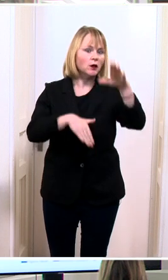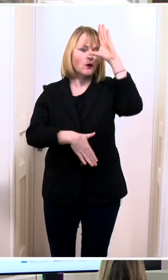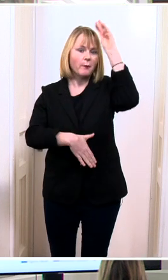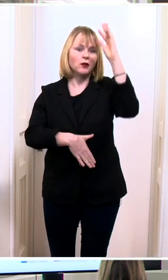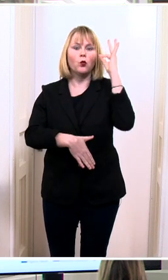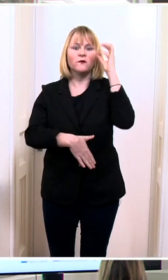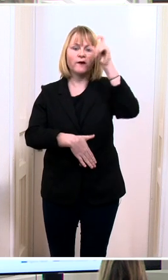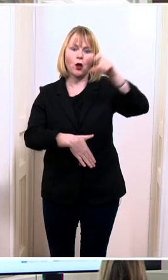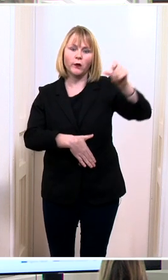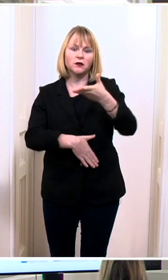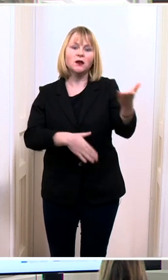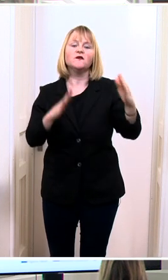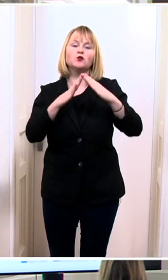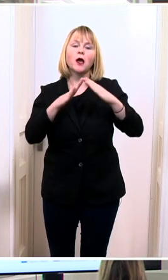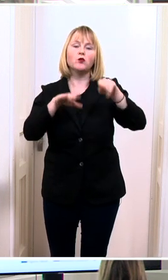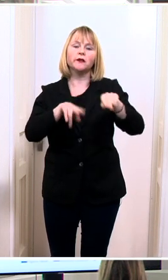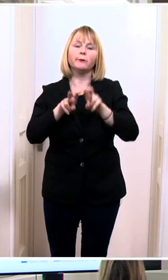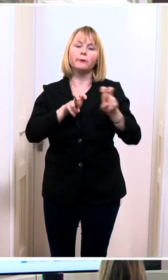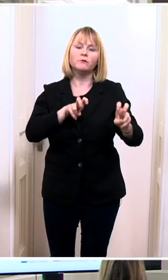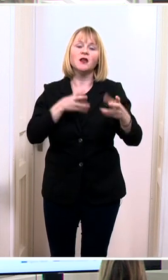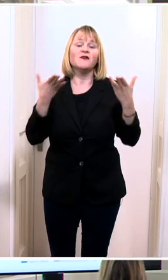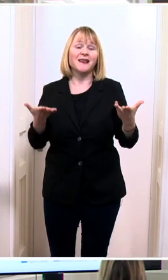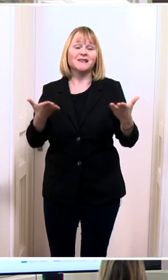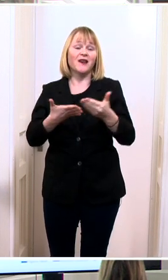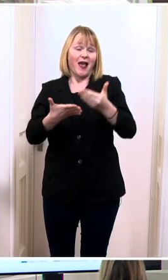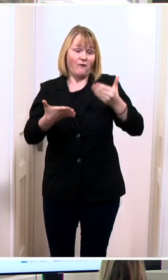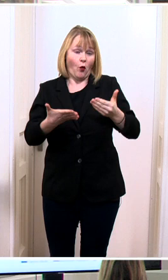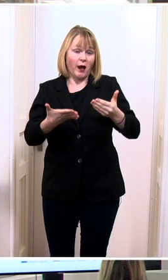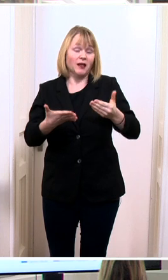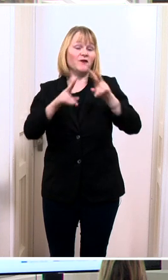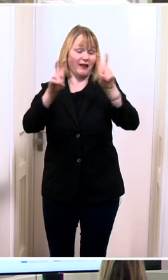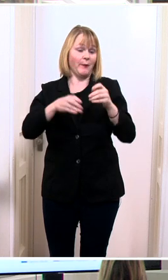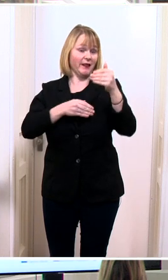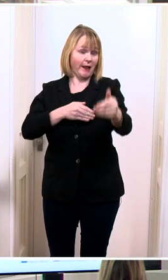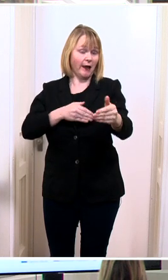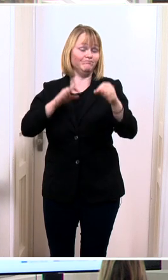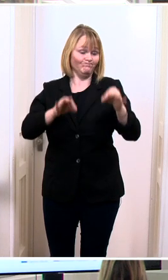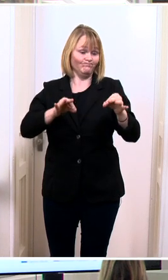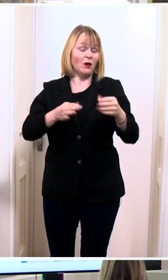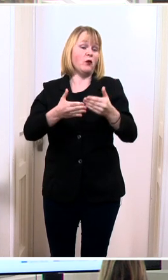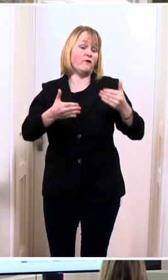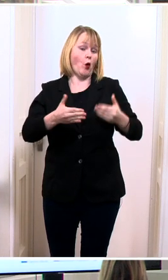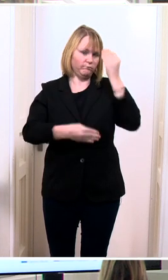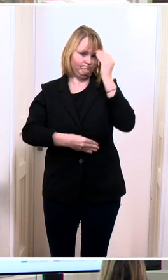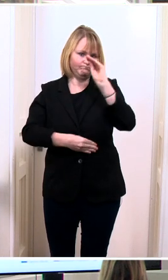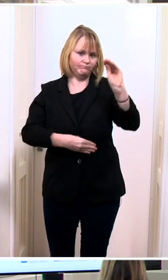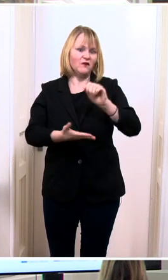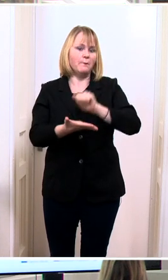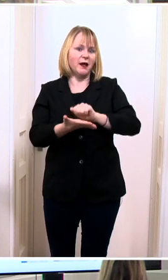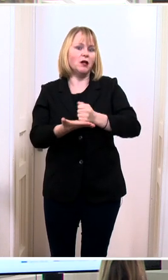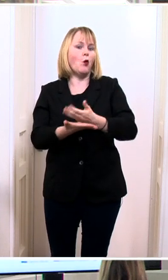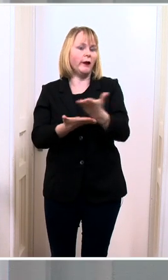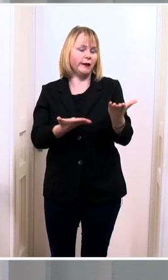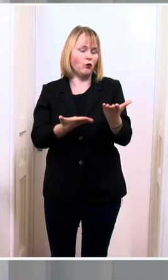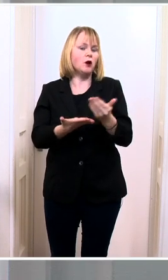Hause. Bevor wir zum eigentlichen Thema der heutigen Medienorientierung kommen, nehme ich diese